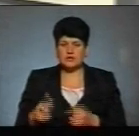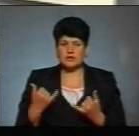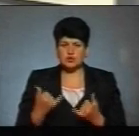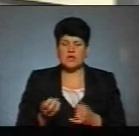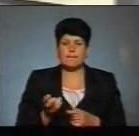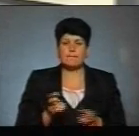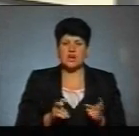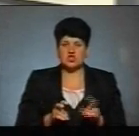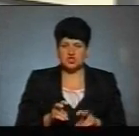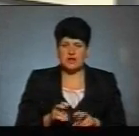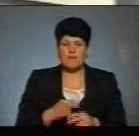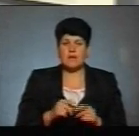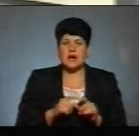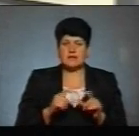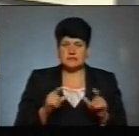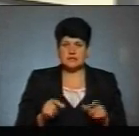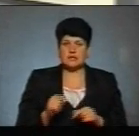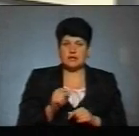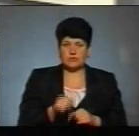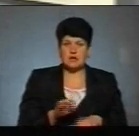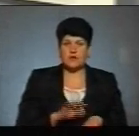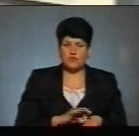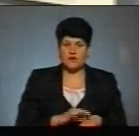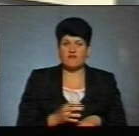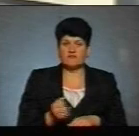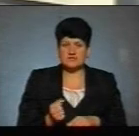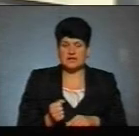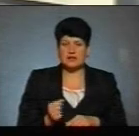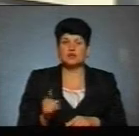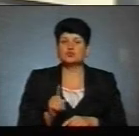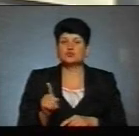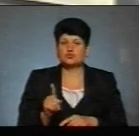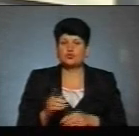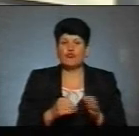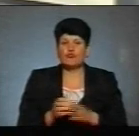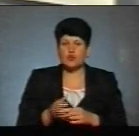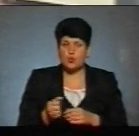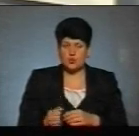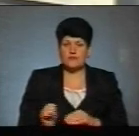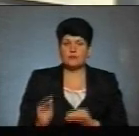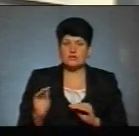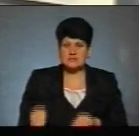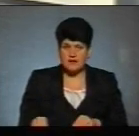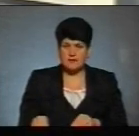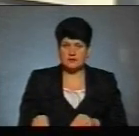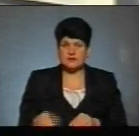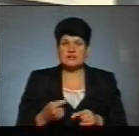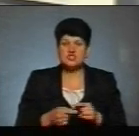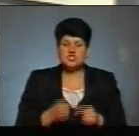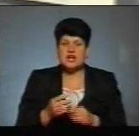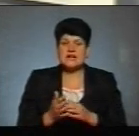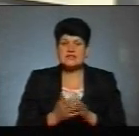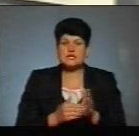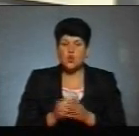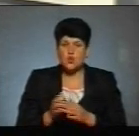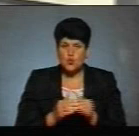наприклад, в магазин, так, і вона є хвора, вона взяла в руки якийсь предмет, і вона його положила далі. Тобто, от через руки якраз